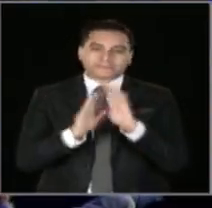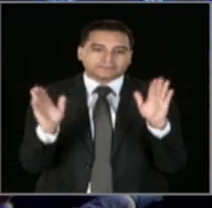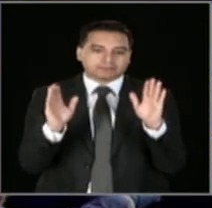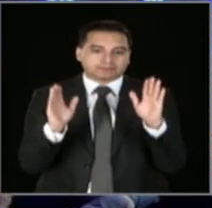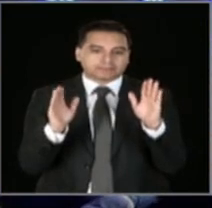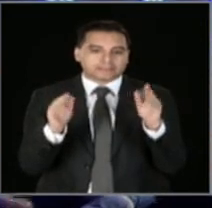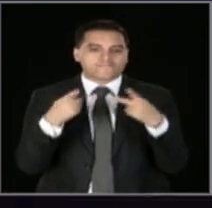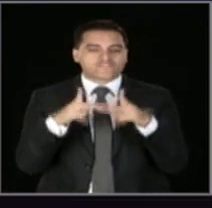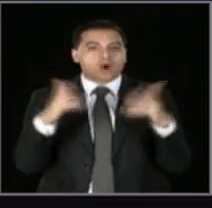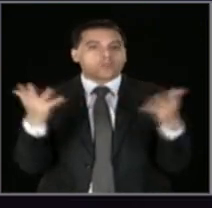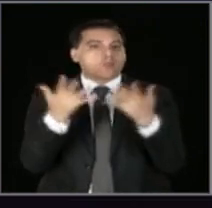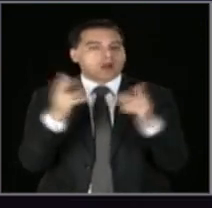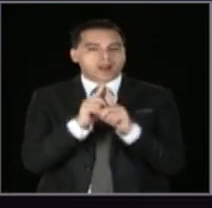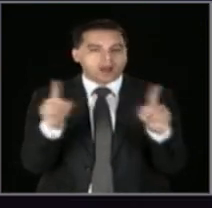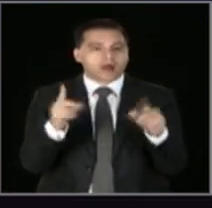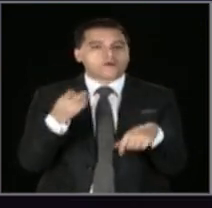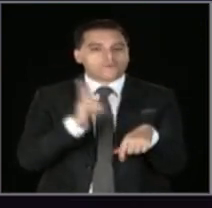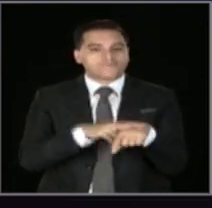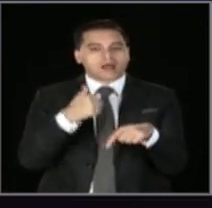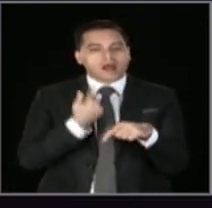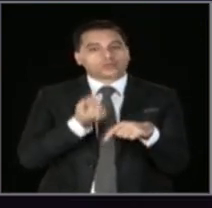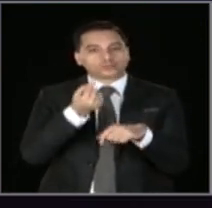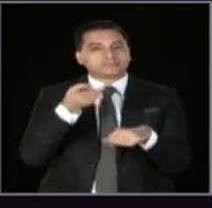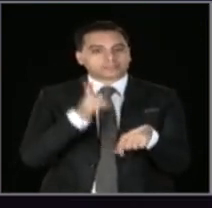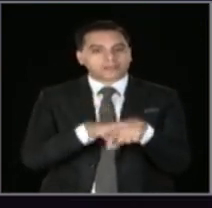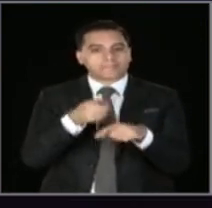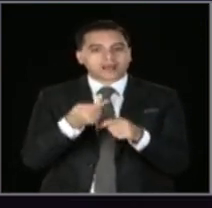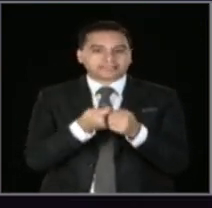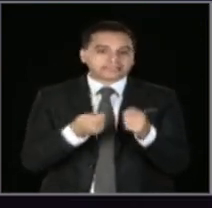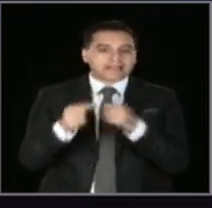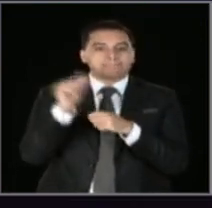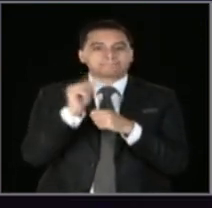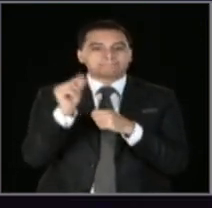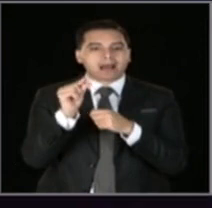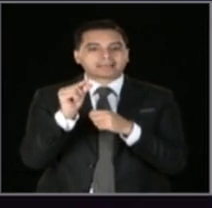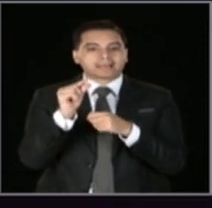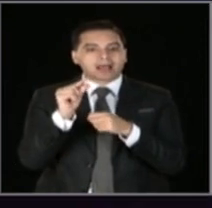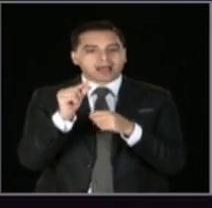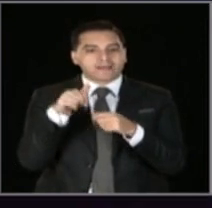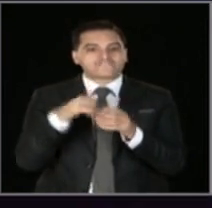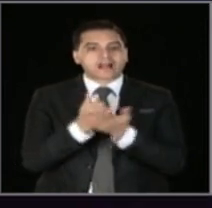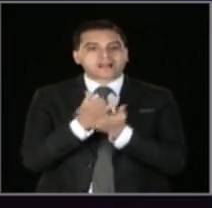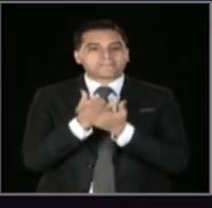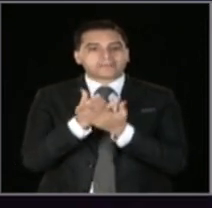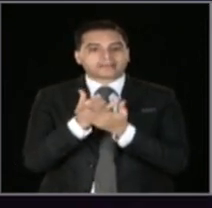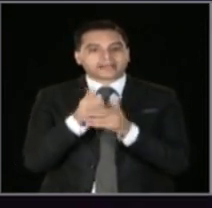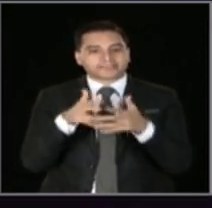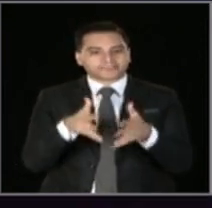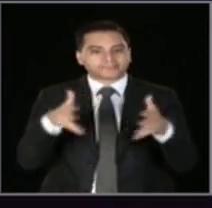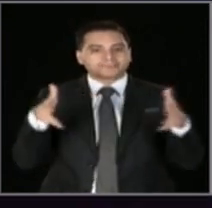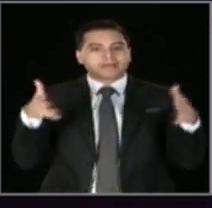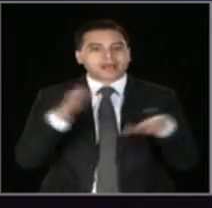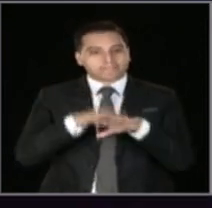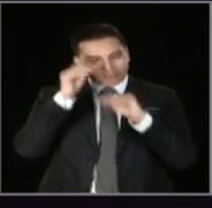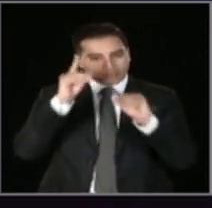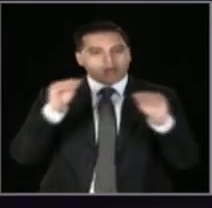وأتمنى كمان إن يكون في اقتراح بإضافة مادة دراسية في المدارس